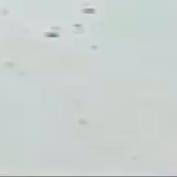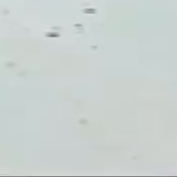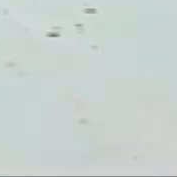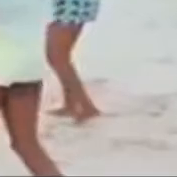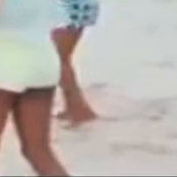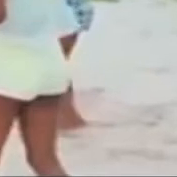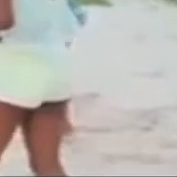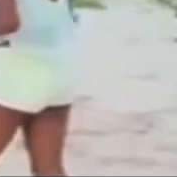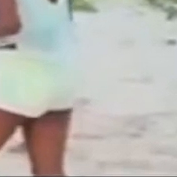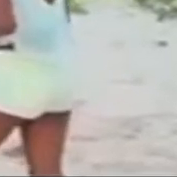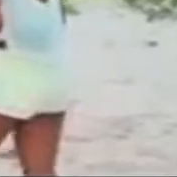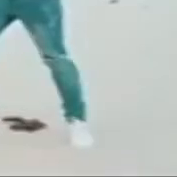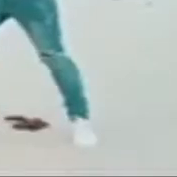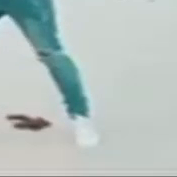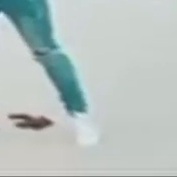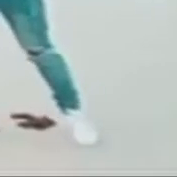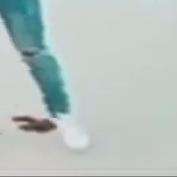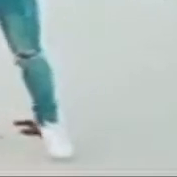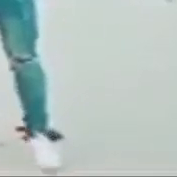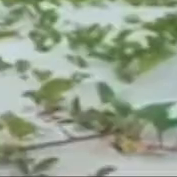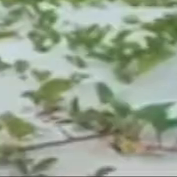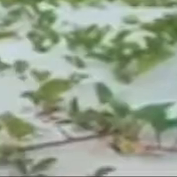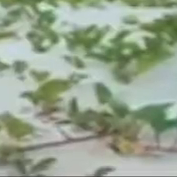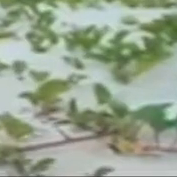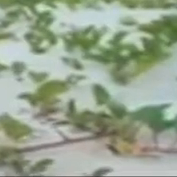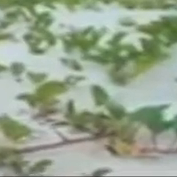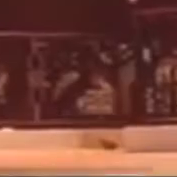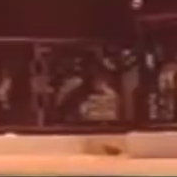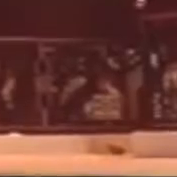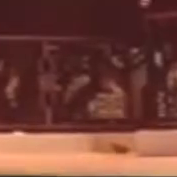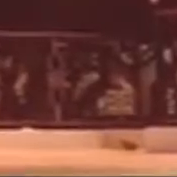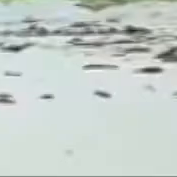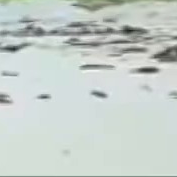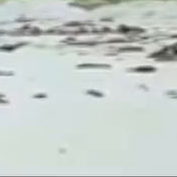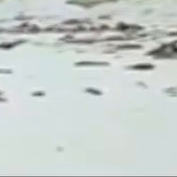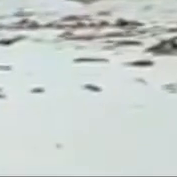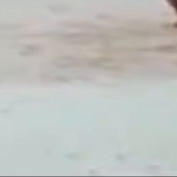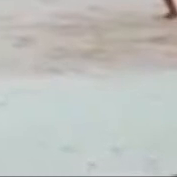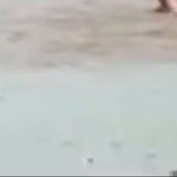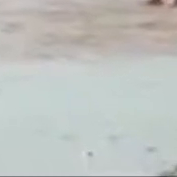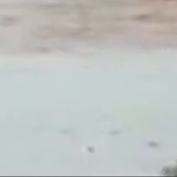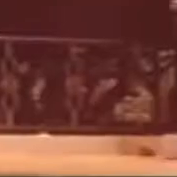Tracker Tiger. Oh, oh, Dogo Richie.